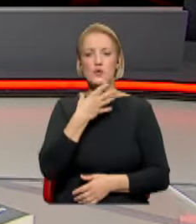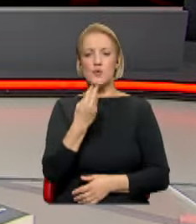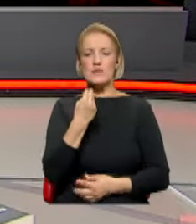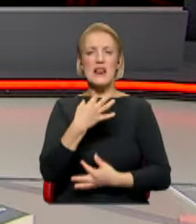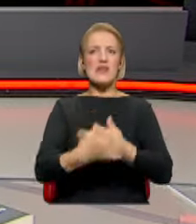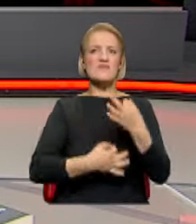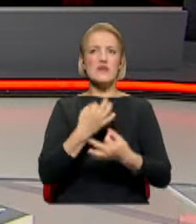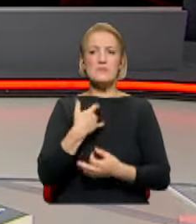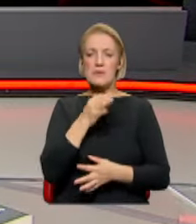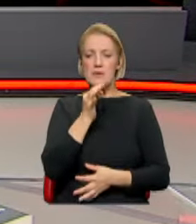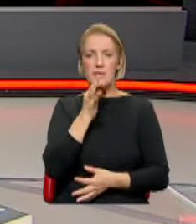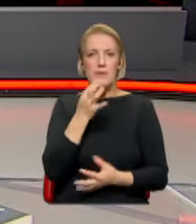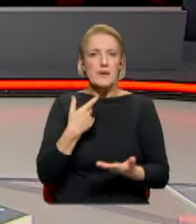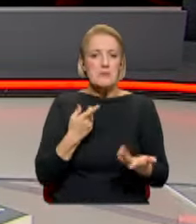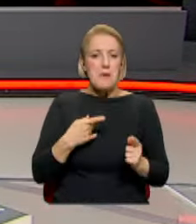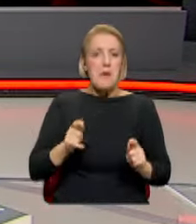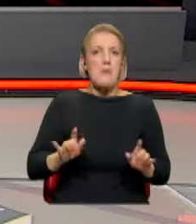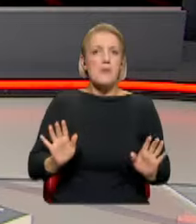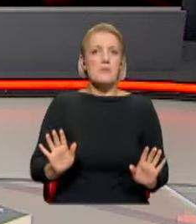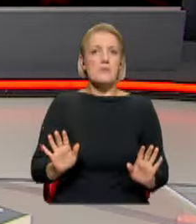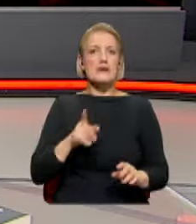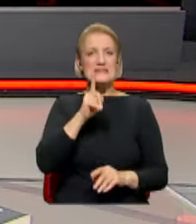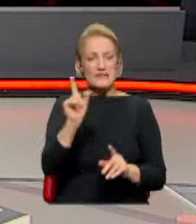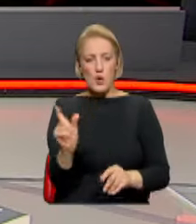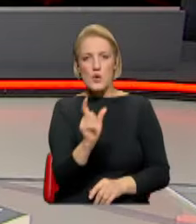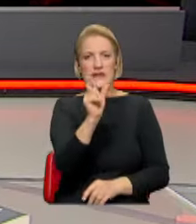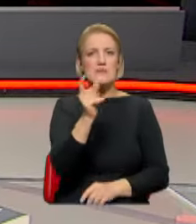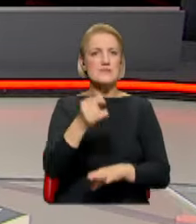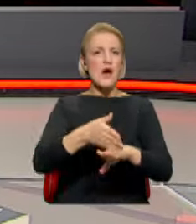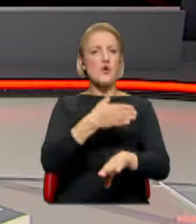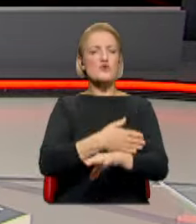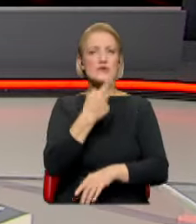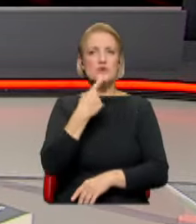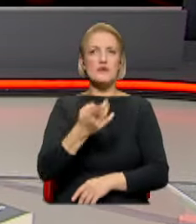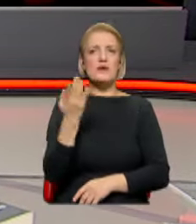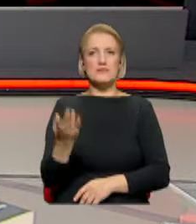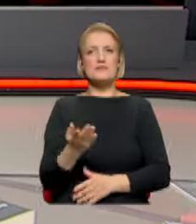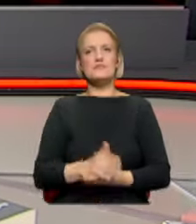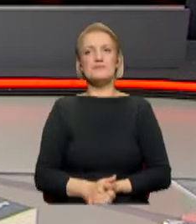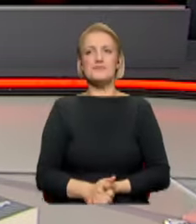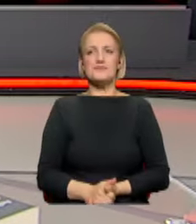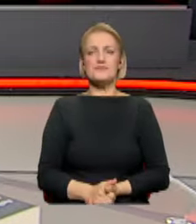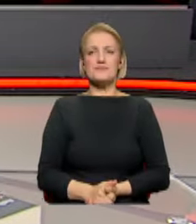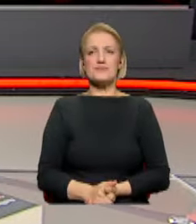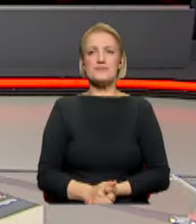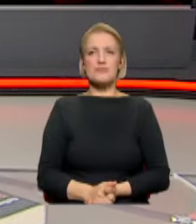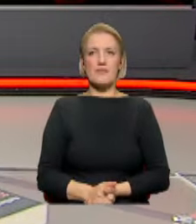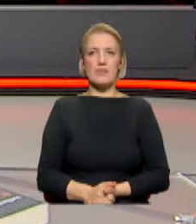ifade ediyorlar Biz beceremiyoruz bu işi ya ben size özetleyeyim daha önce söylediğim şey kurtla yiyip çobanla ağlamak